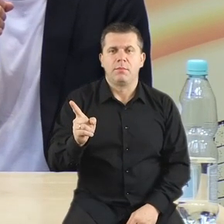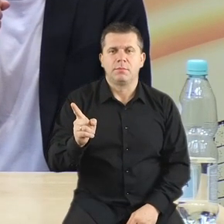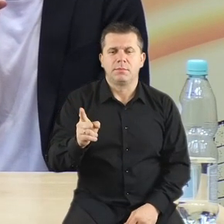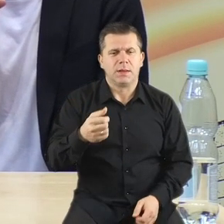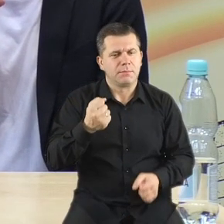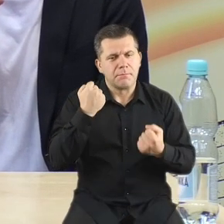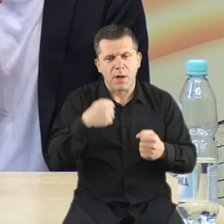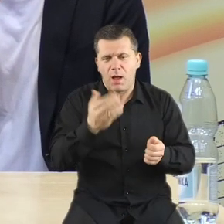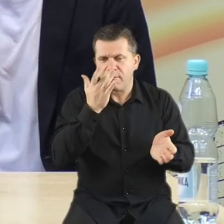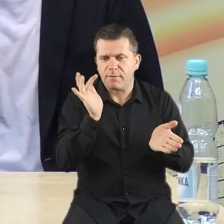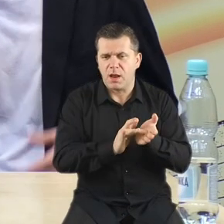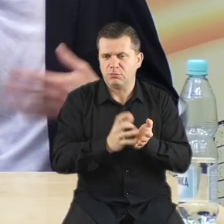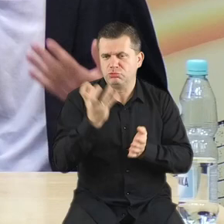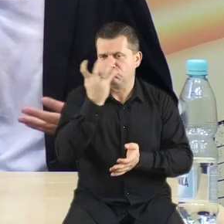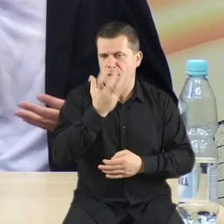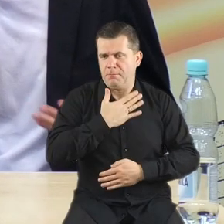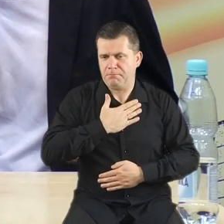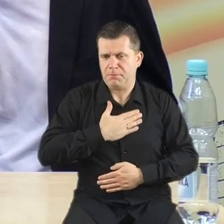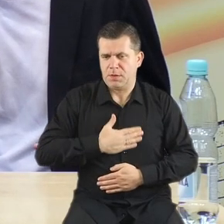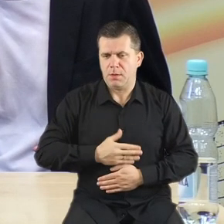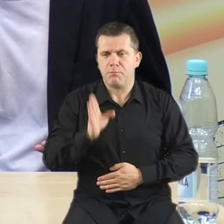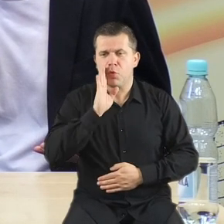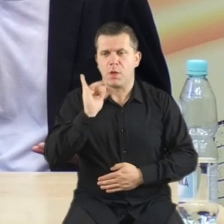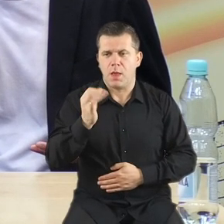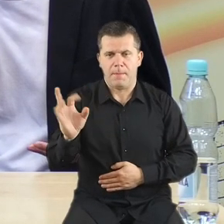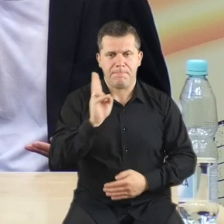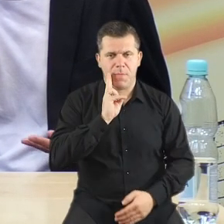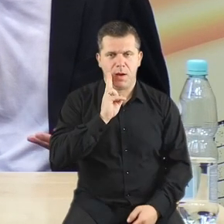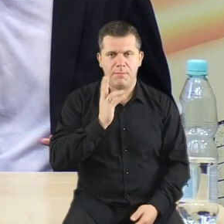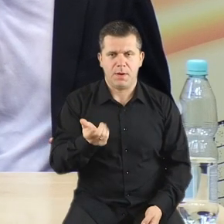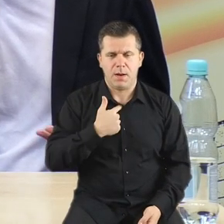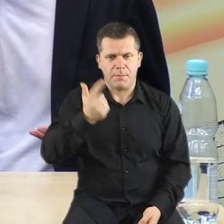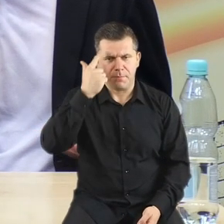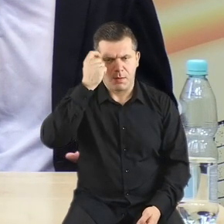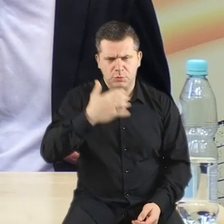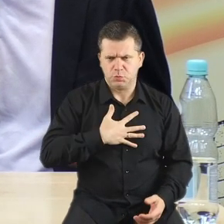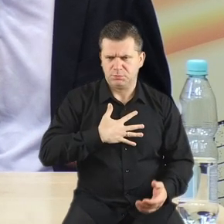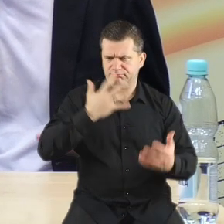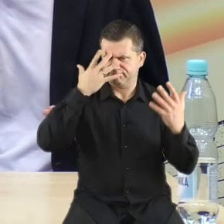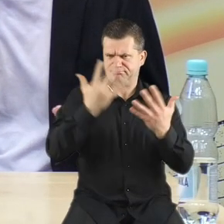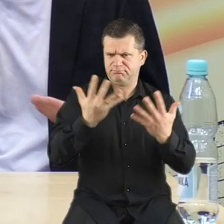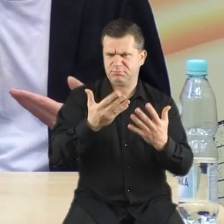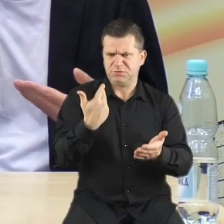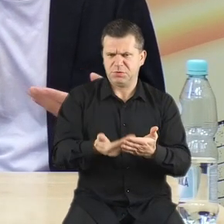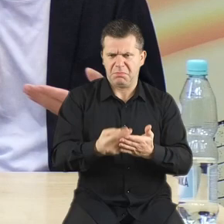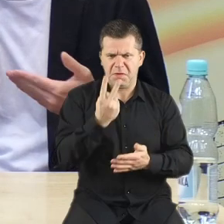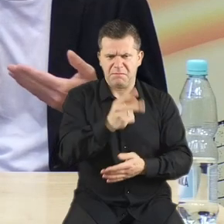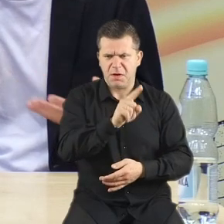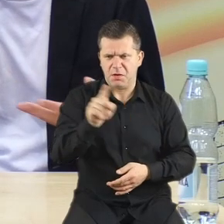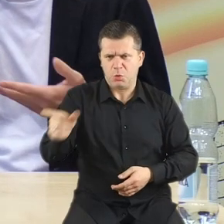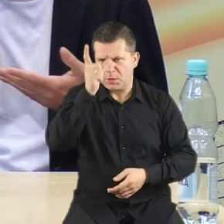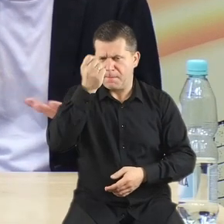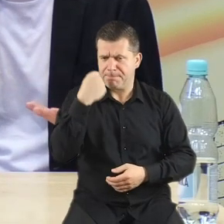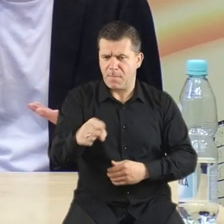tak samo wrażliwy, ciepły, sympatyczny jak jego mama. No i pamiętam, że to mnie uderzyło wtedy. No czemu dwoje ludzi, którzy tak bardzo